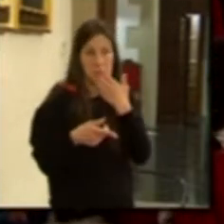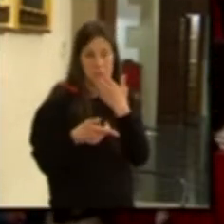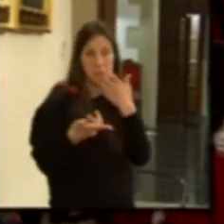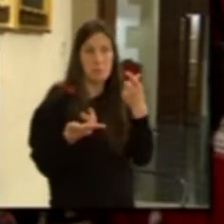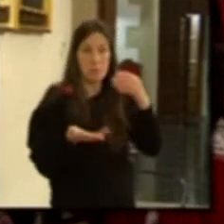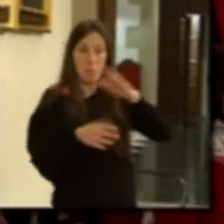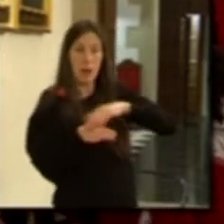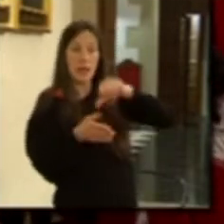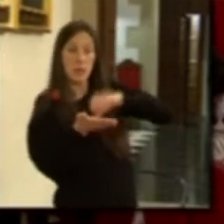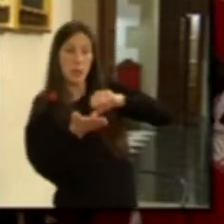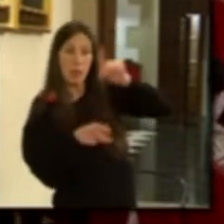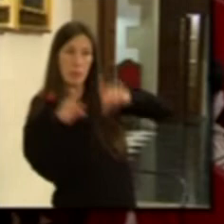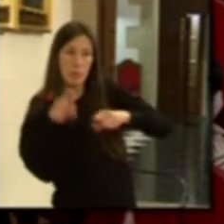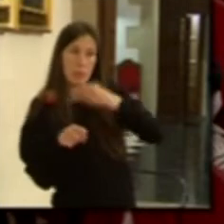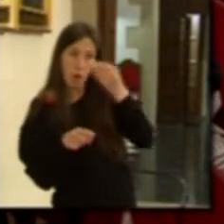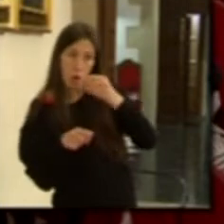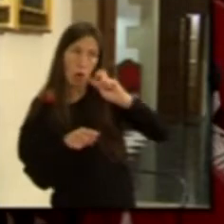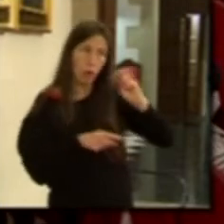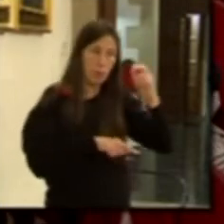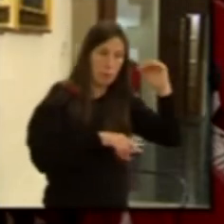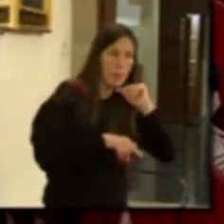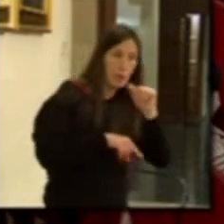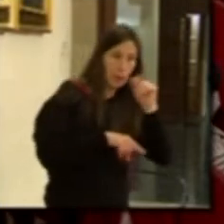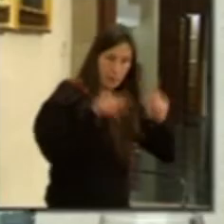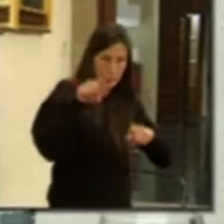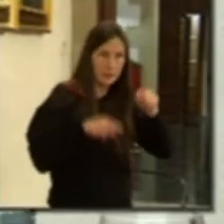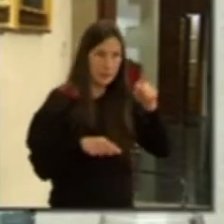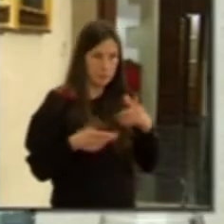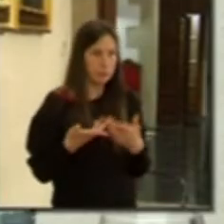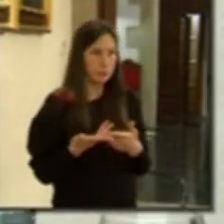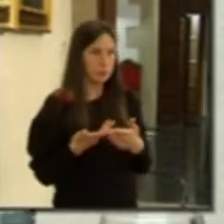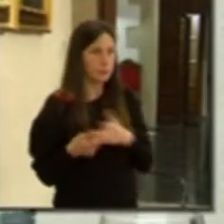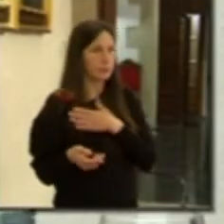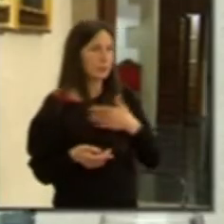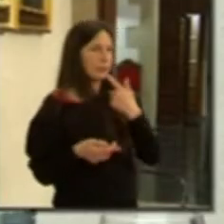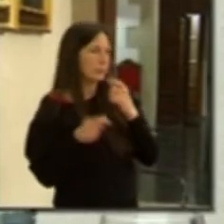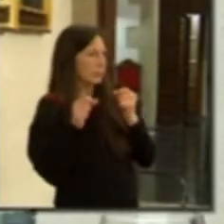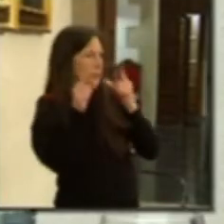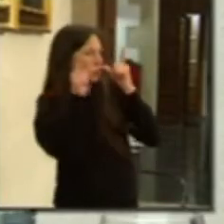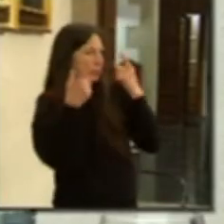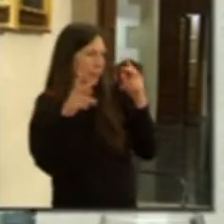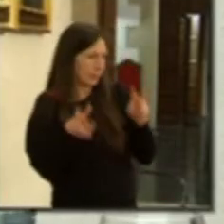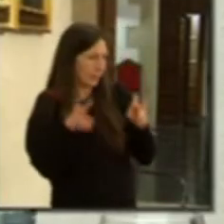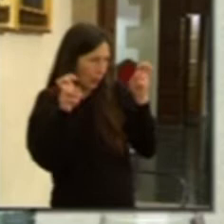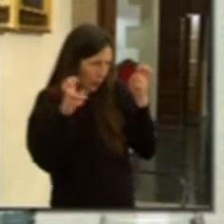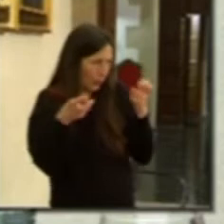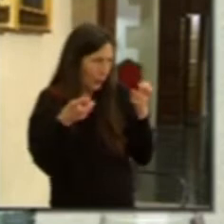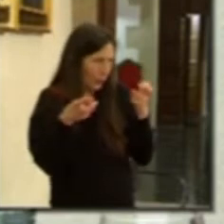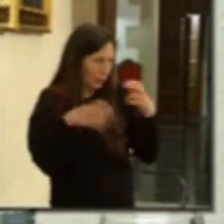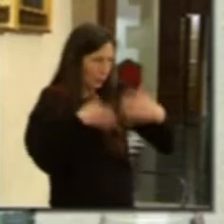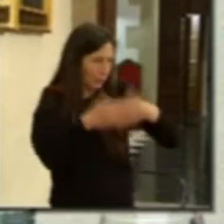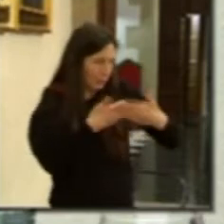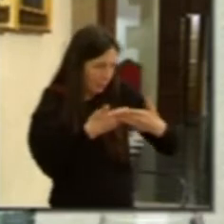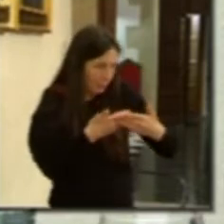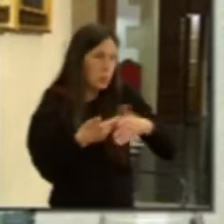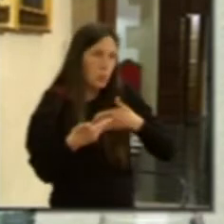que per d'altres, i després diguem-ne us ho explicaré. Per tant, algun dels elements que hem redescobert, per força i amb molta rapidesa,